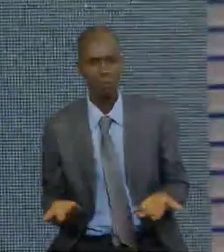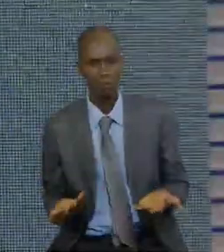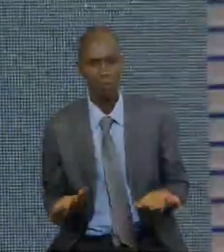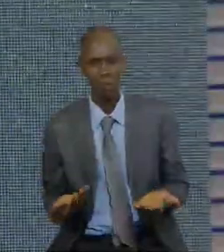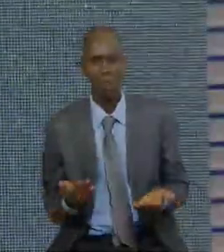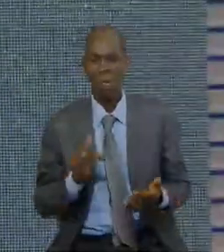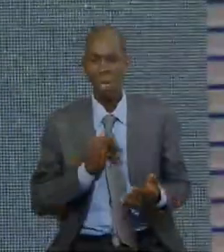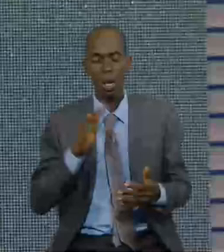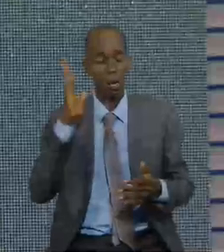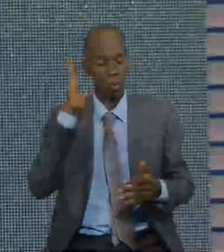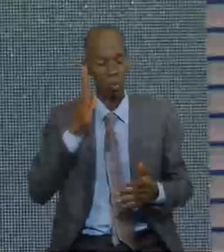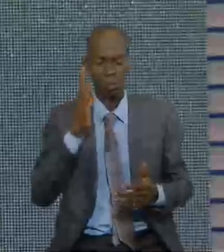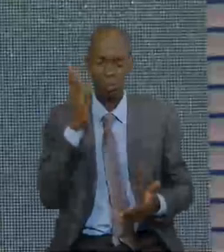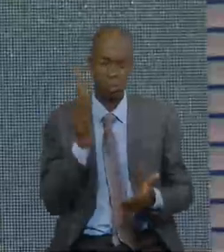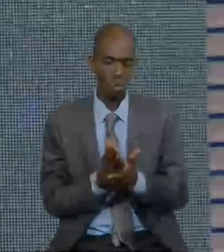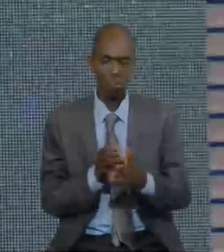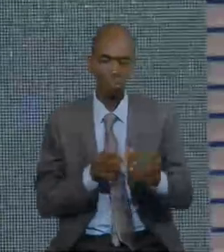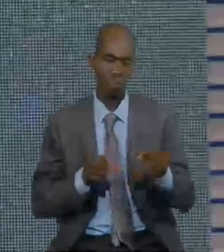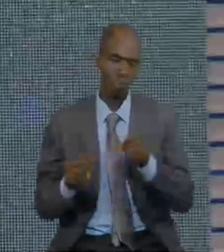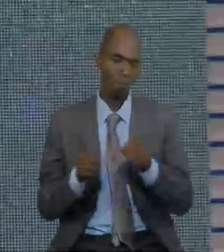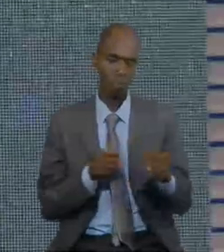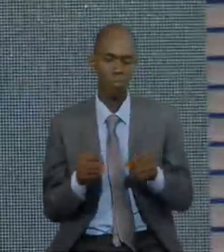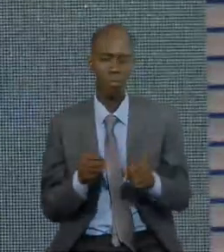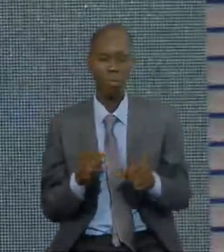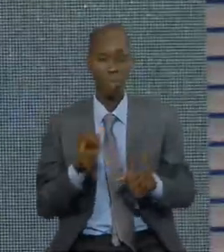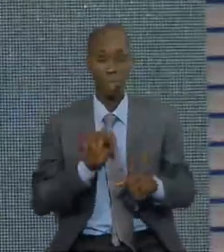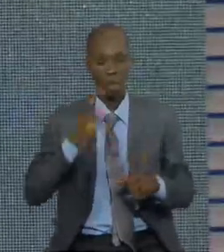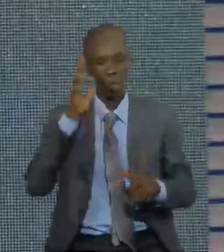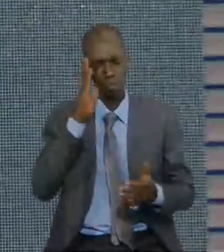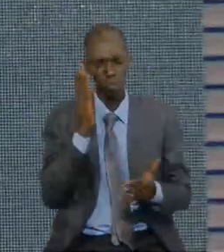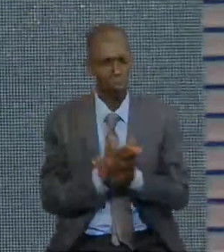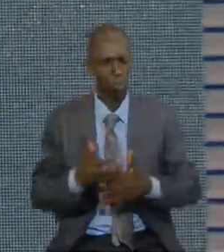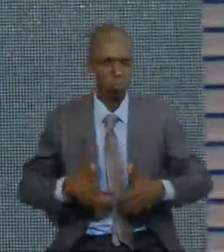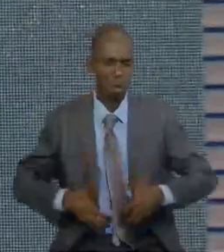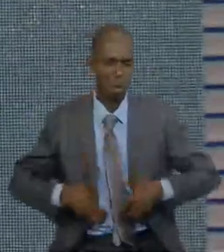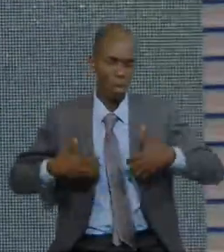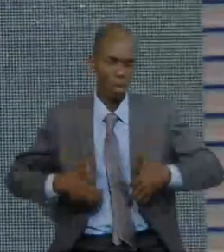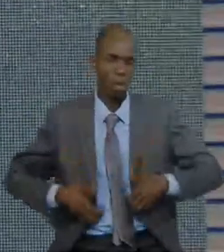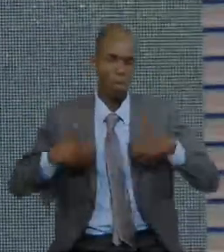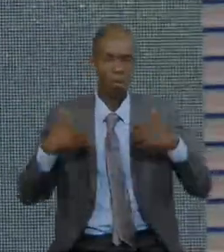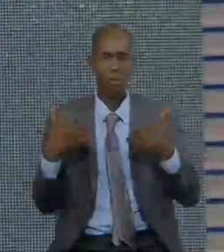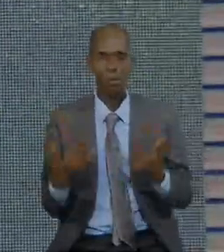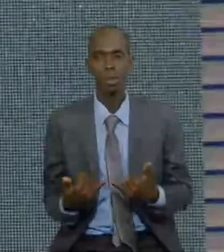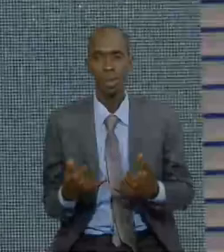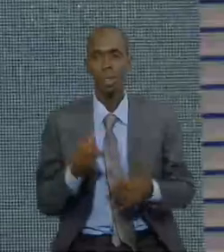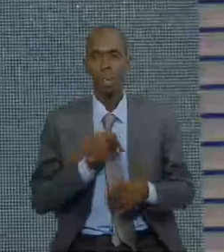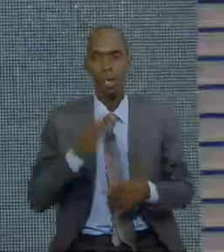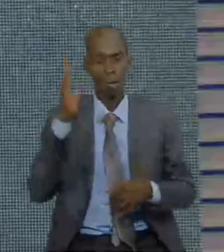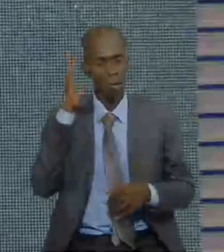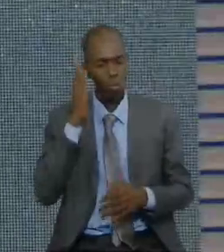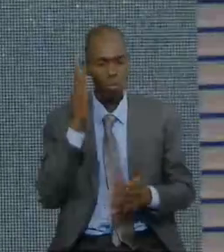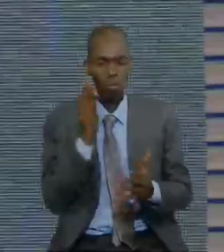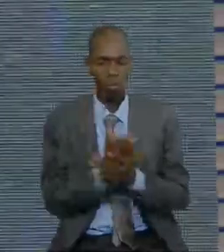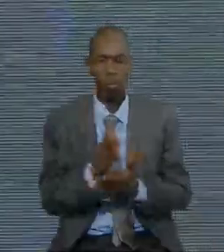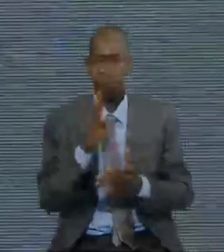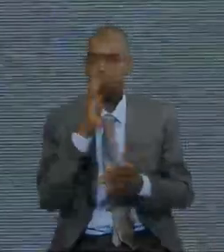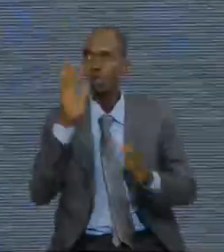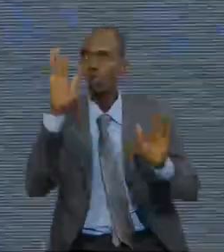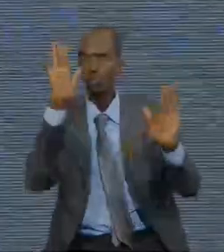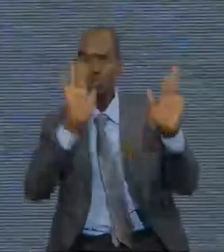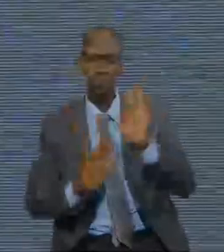et on se disait je vais plus me bagarrer je ne veux plus me fâcher je ne serai plus